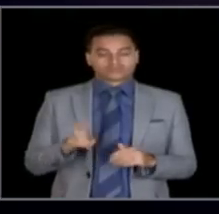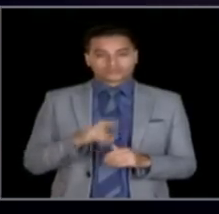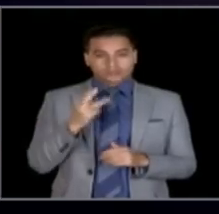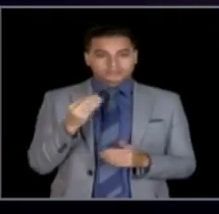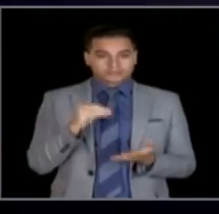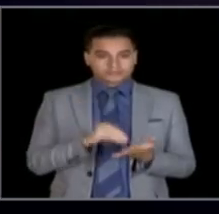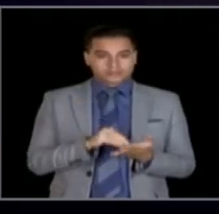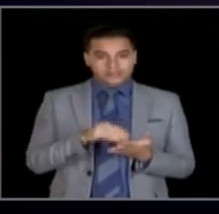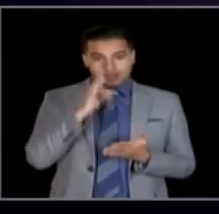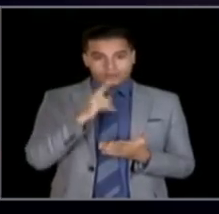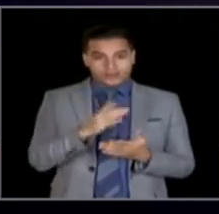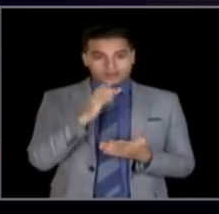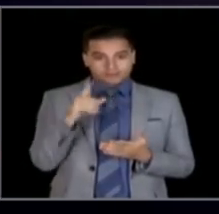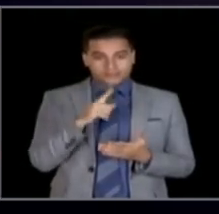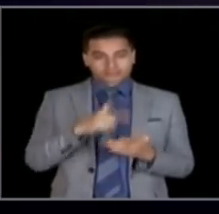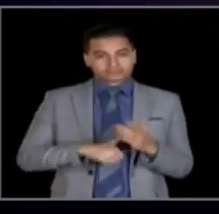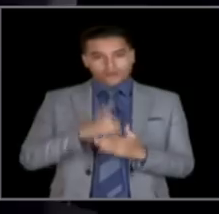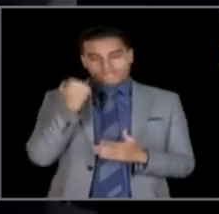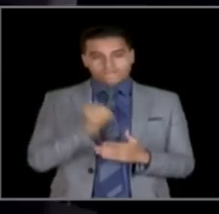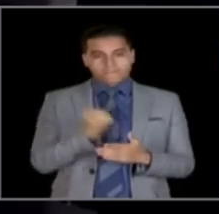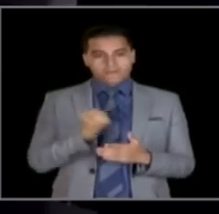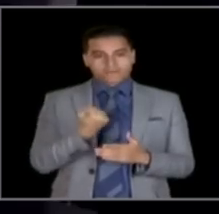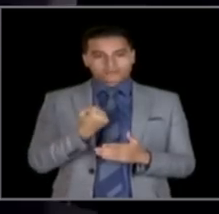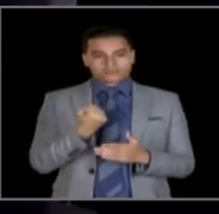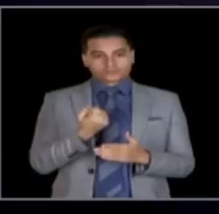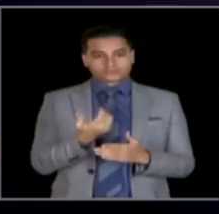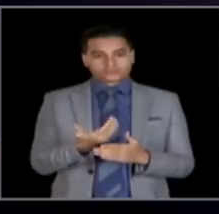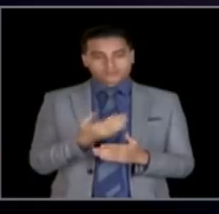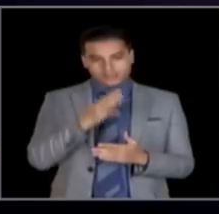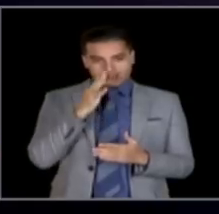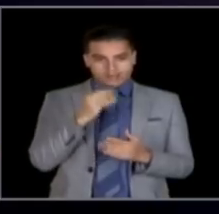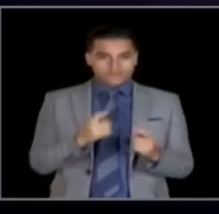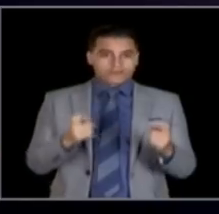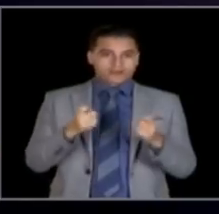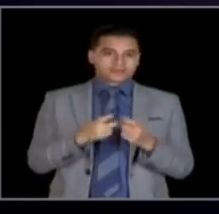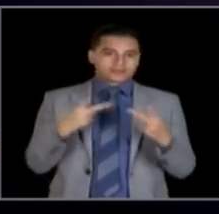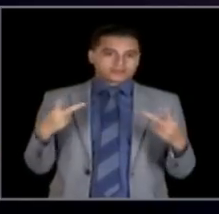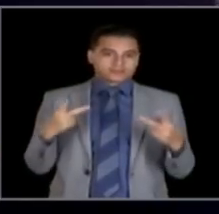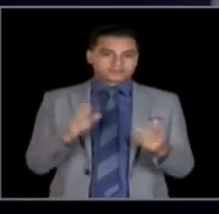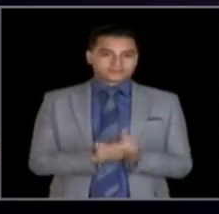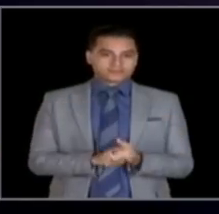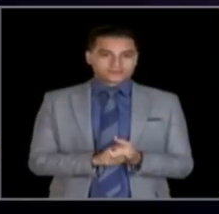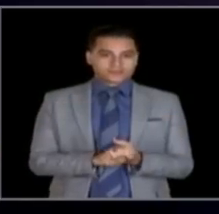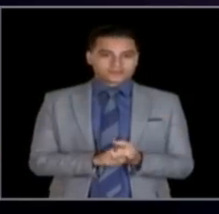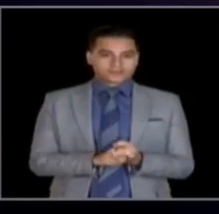سؤال بتلاتين نقطة، لو الإجابة صح ألف مبروك إلى المباراة النهائية.